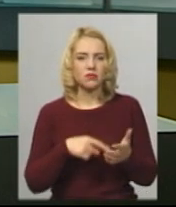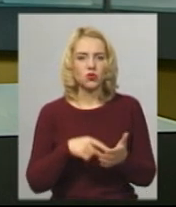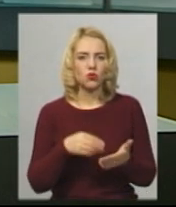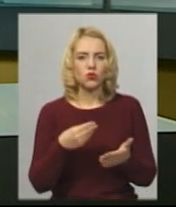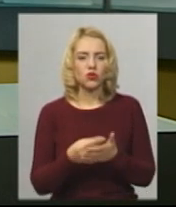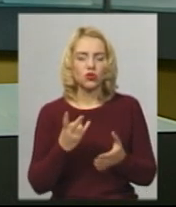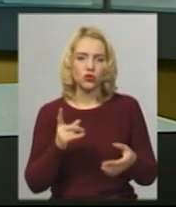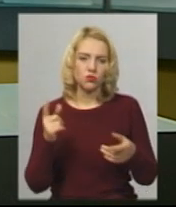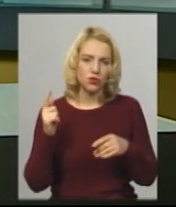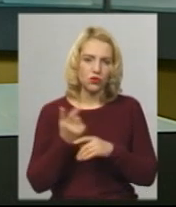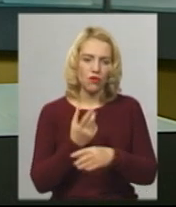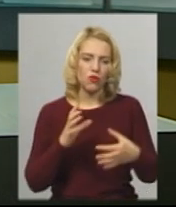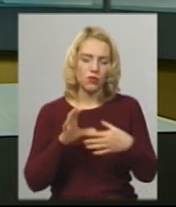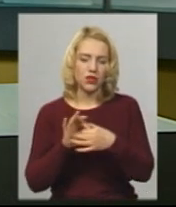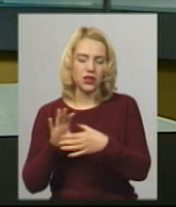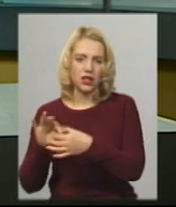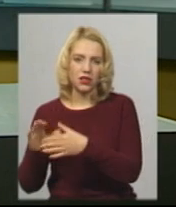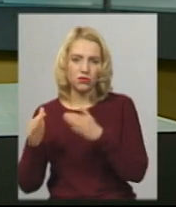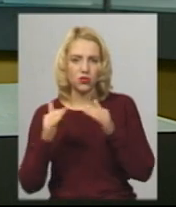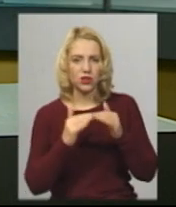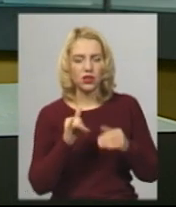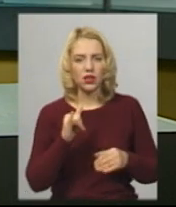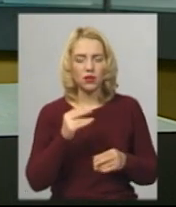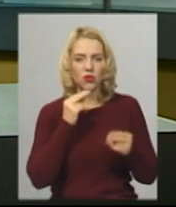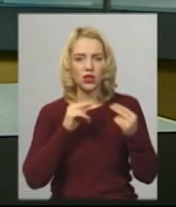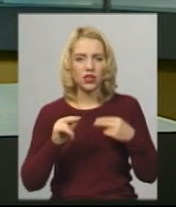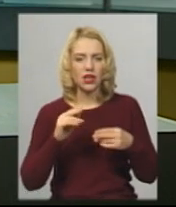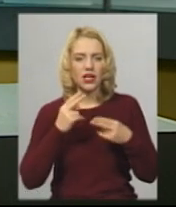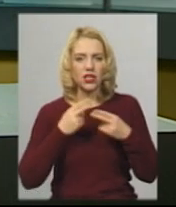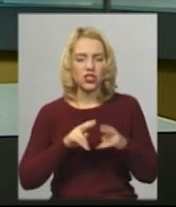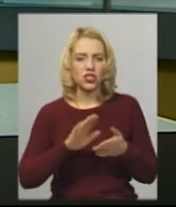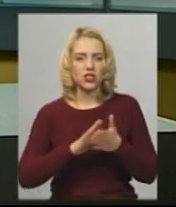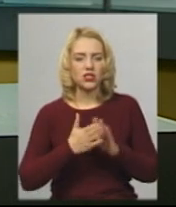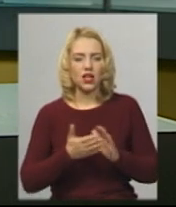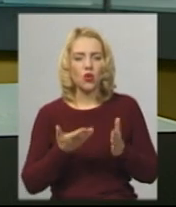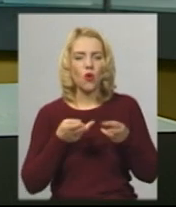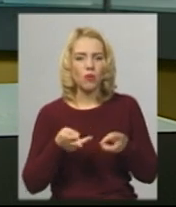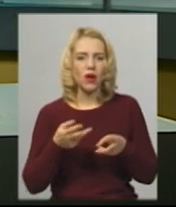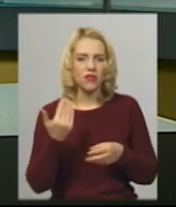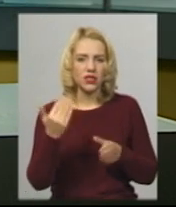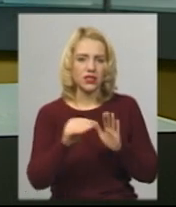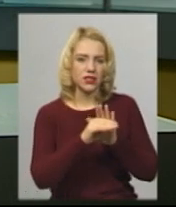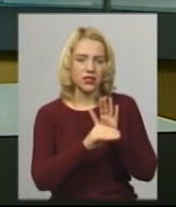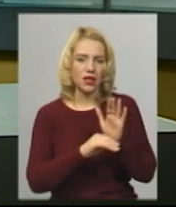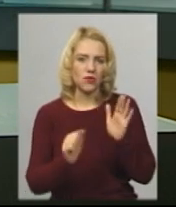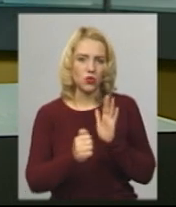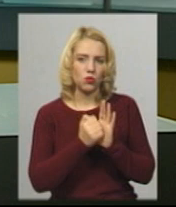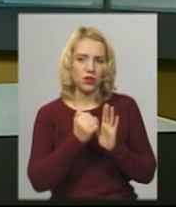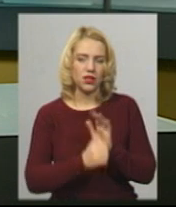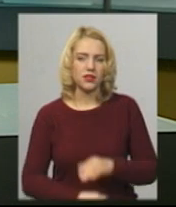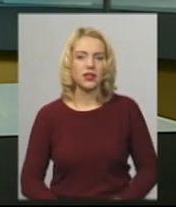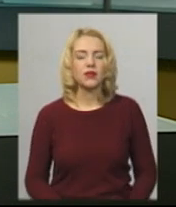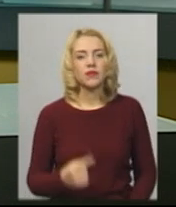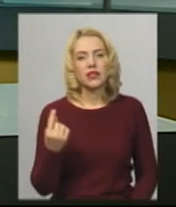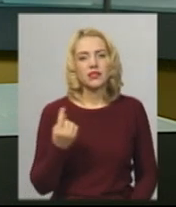аби під'єднати решту будинків та покращити технічний стан їх опалювальної системи та документації. Із